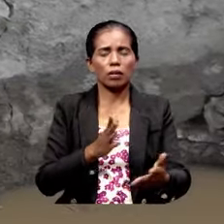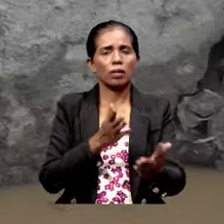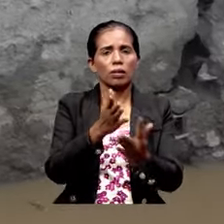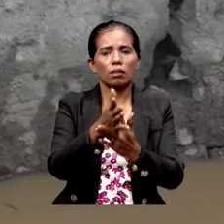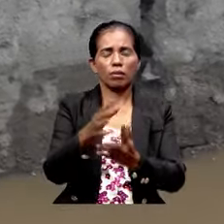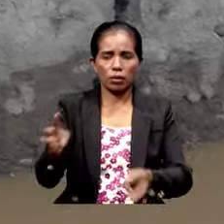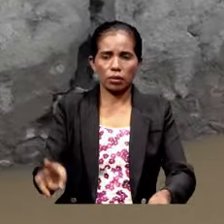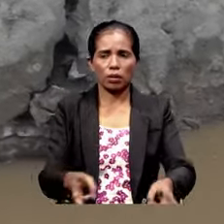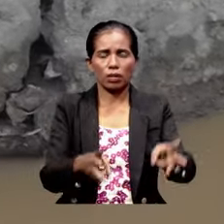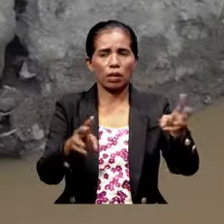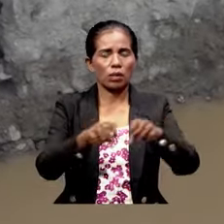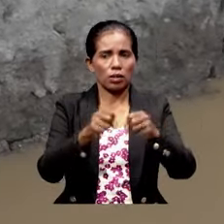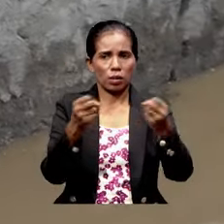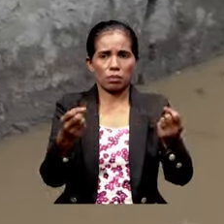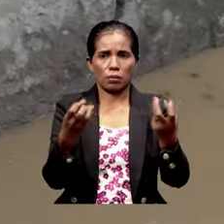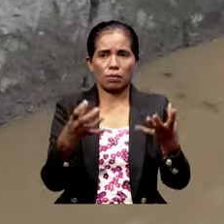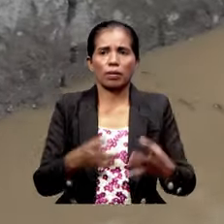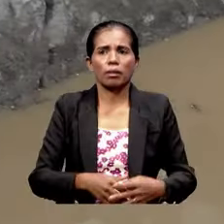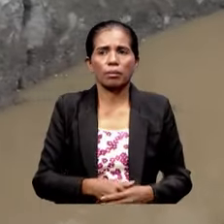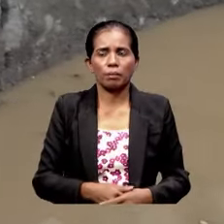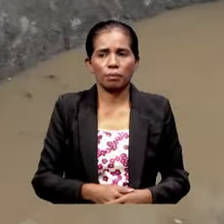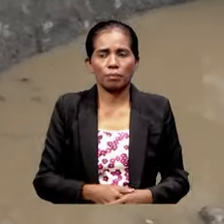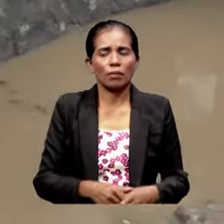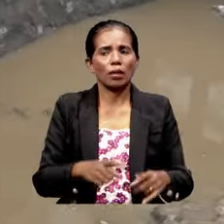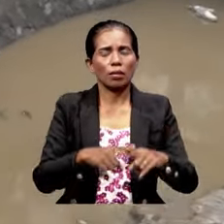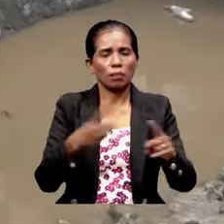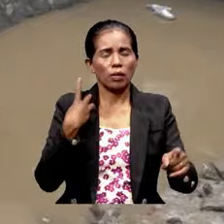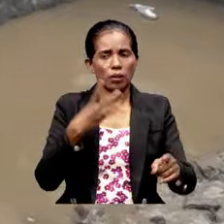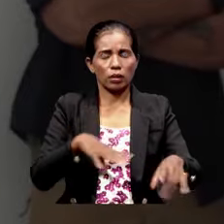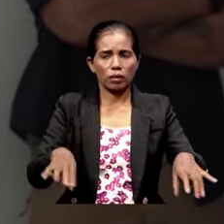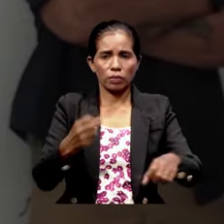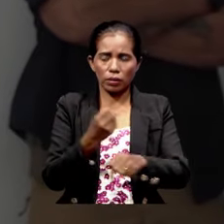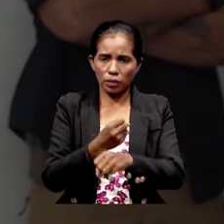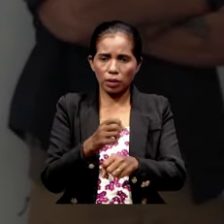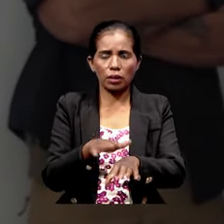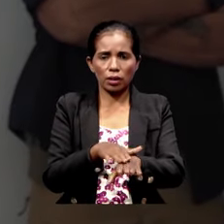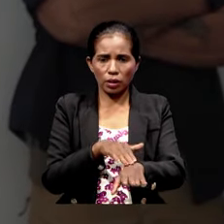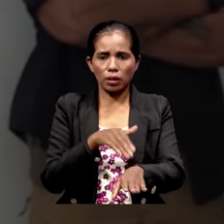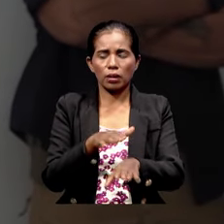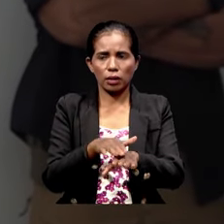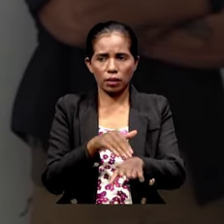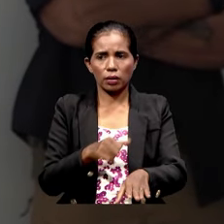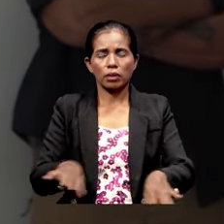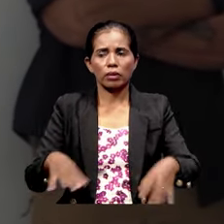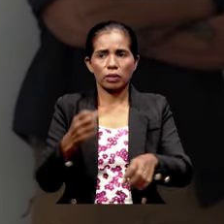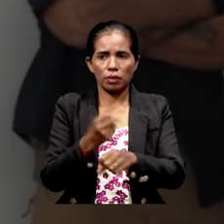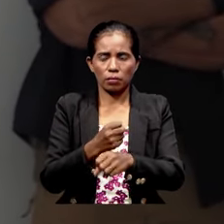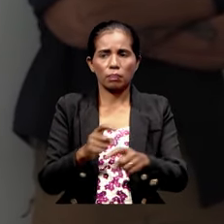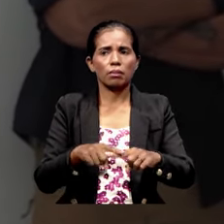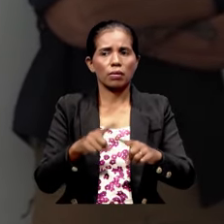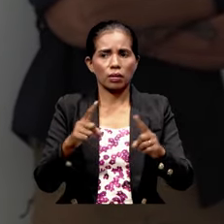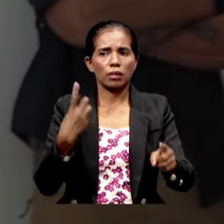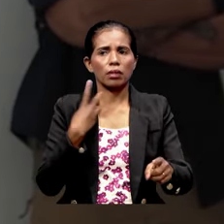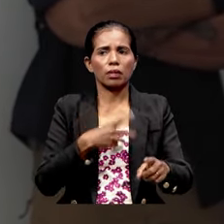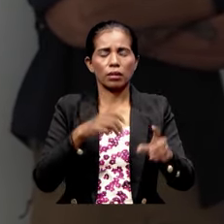laran o di estraga buat bara mai be ite esforso ne nek e nek esforso dunik mas ite